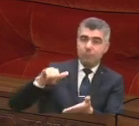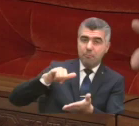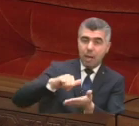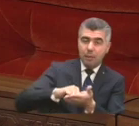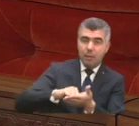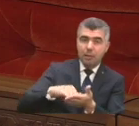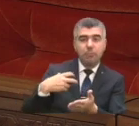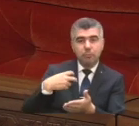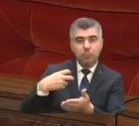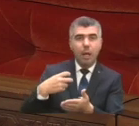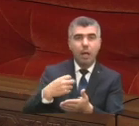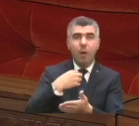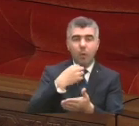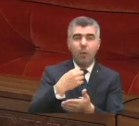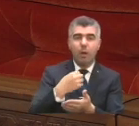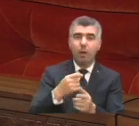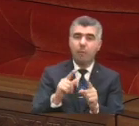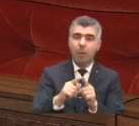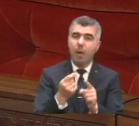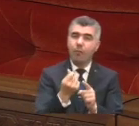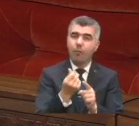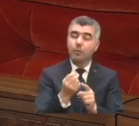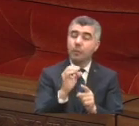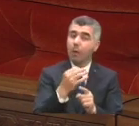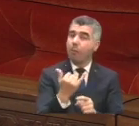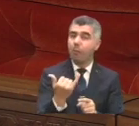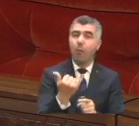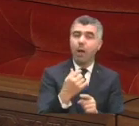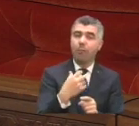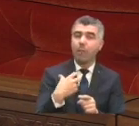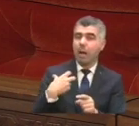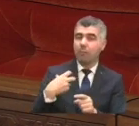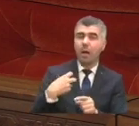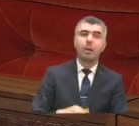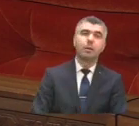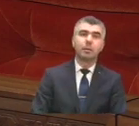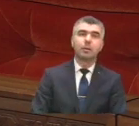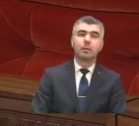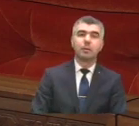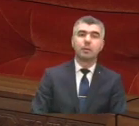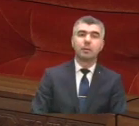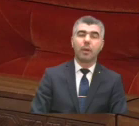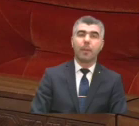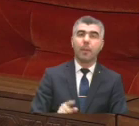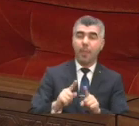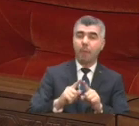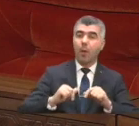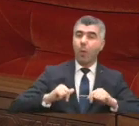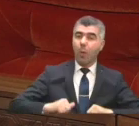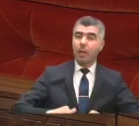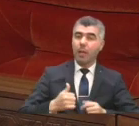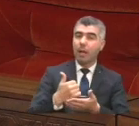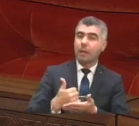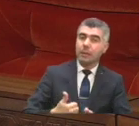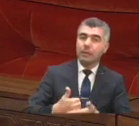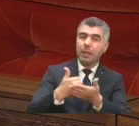تربح الفلوس، باش نهضروا بالكلام يعني طبيعي. وهنا تندخلوا حنا باش ندعموا